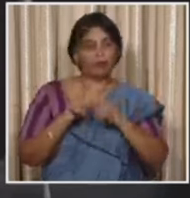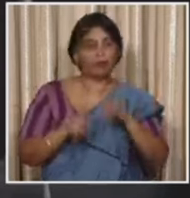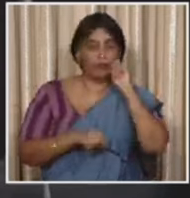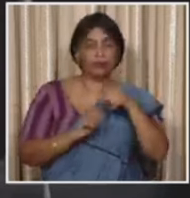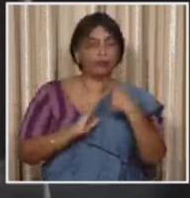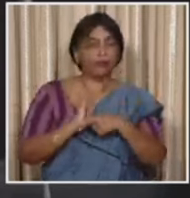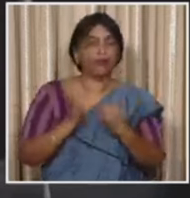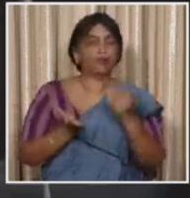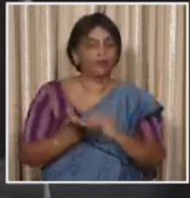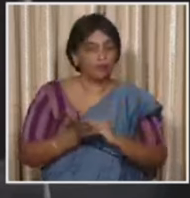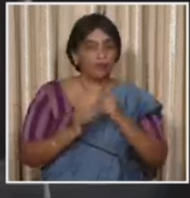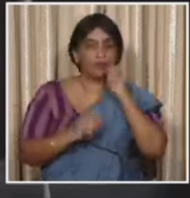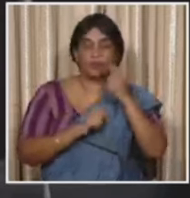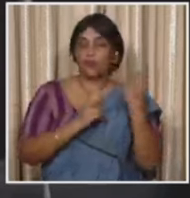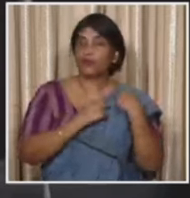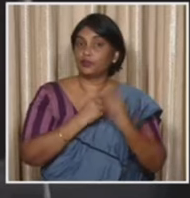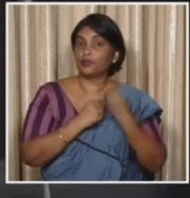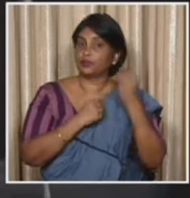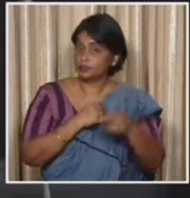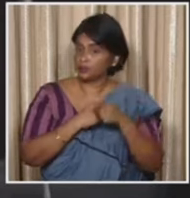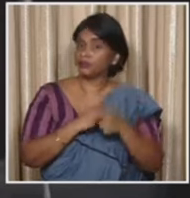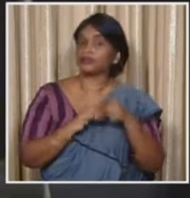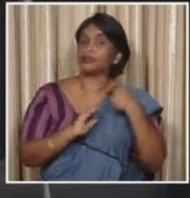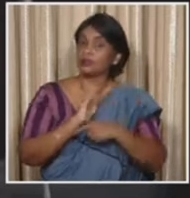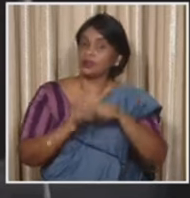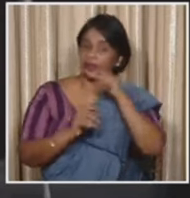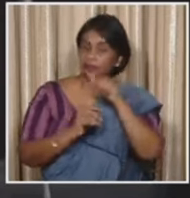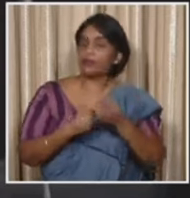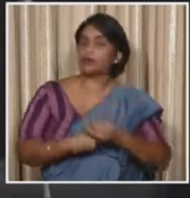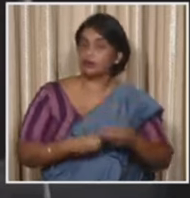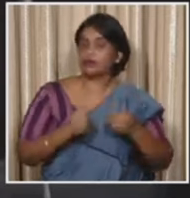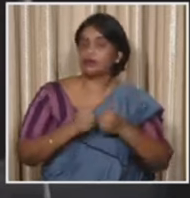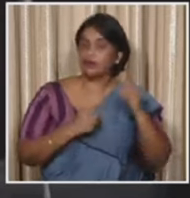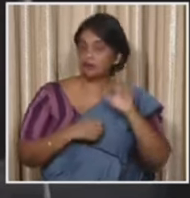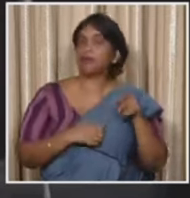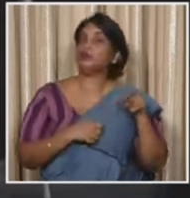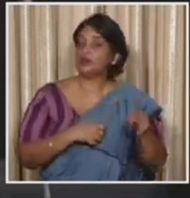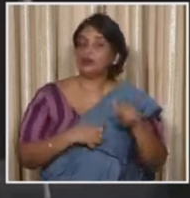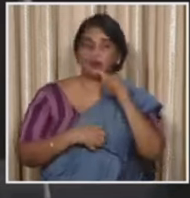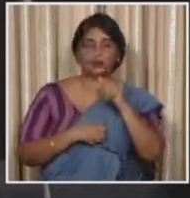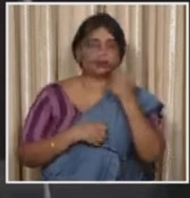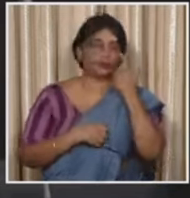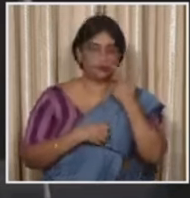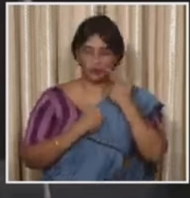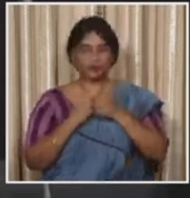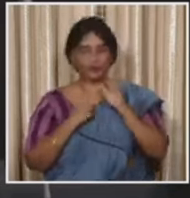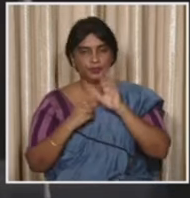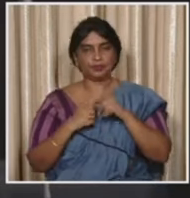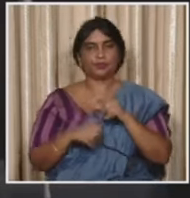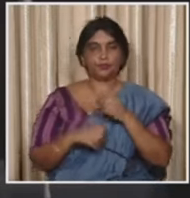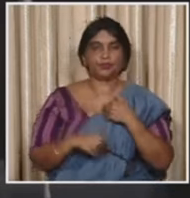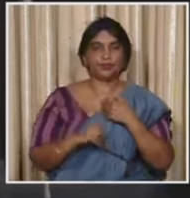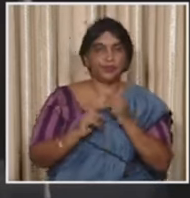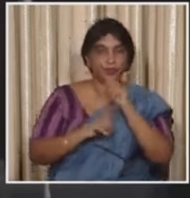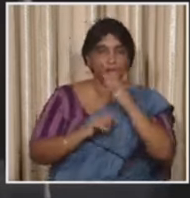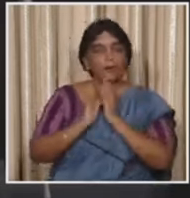රට නැවතත් මේ රටේ ජනතාව බාර දුන්නොත් මේ රට අනිවාර්යෙන් විනාශය කර ගමන් කරනවා. ඒක ඉතා කණගාටුදායක තත්වයක් වෙනවා. මම